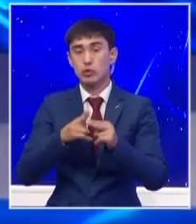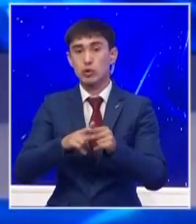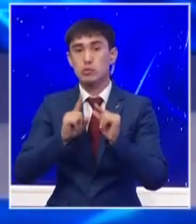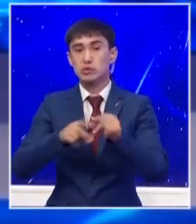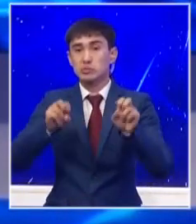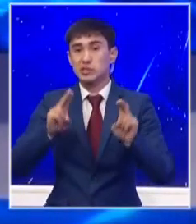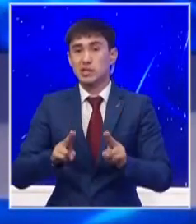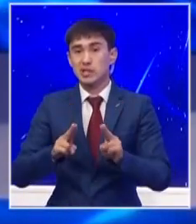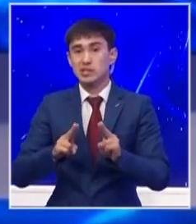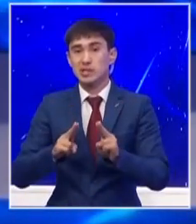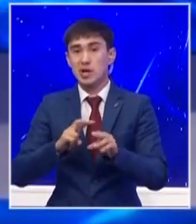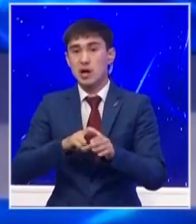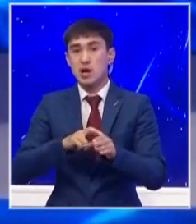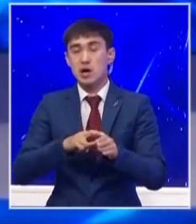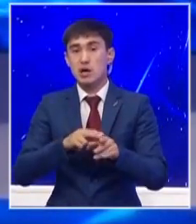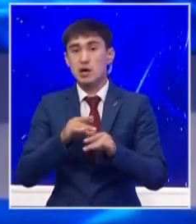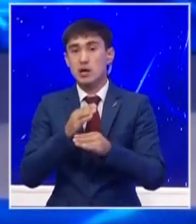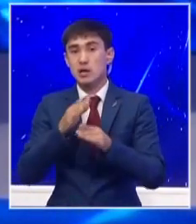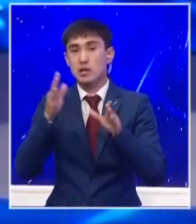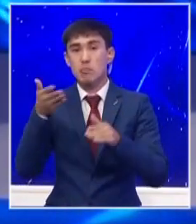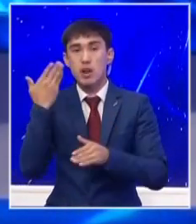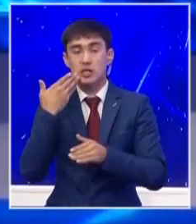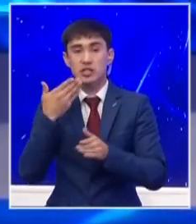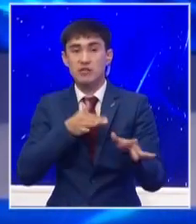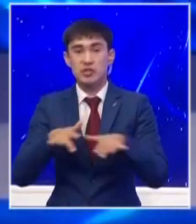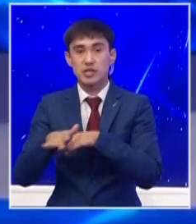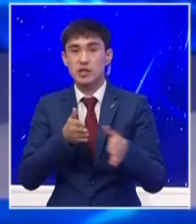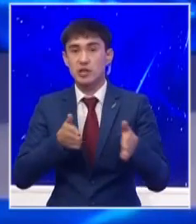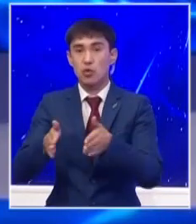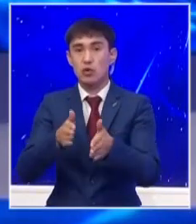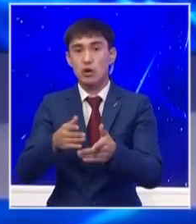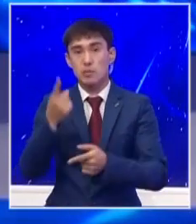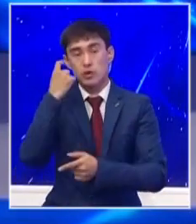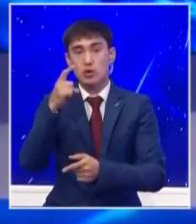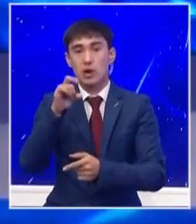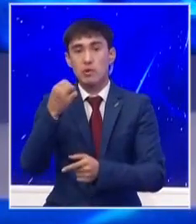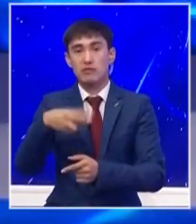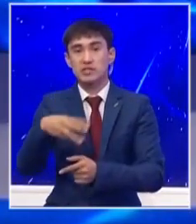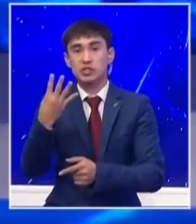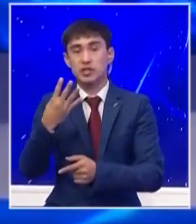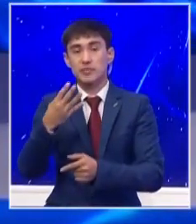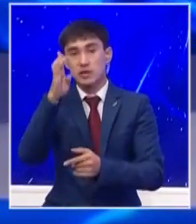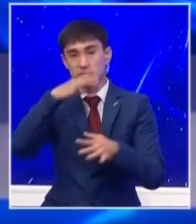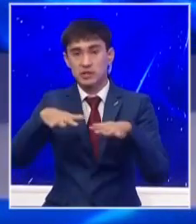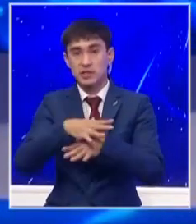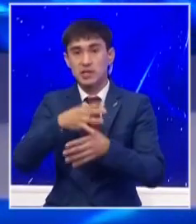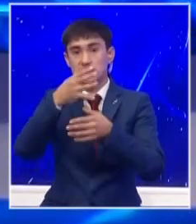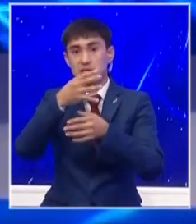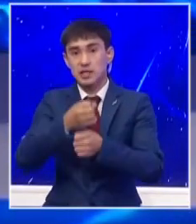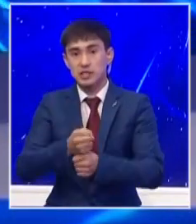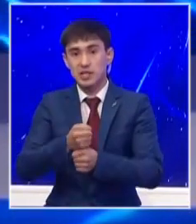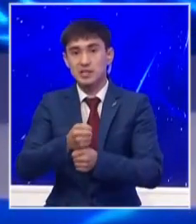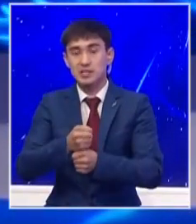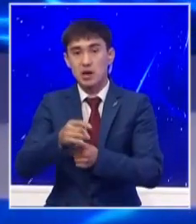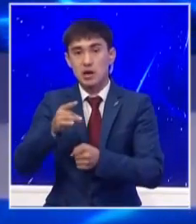словам экспертов, разгрузит движение на автодорогах, передает Хабар-24. В стране продолжает сокращаться популяция снежных